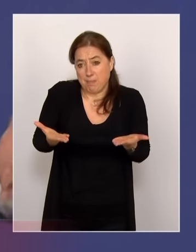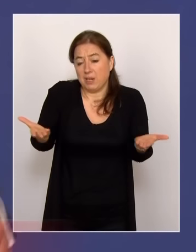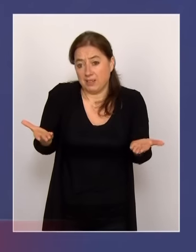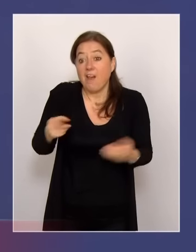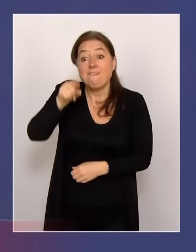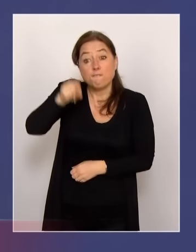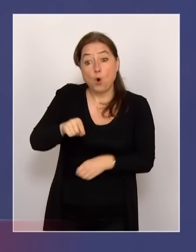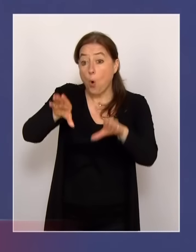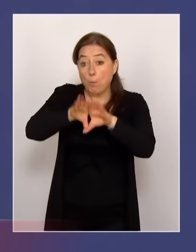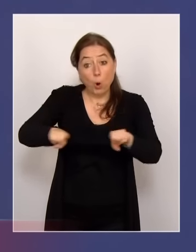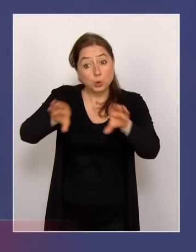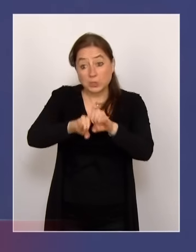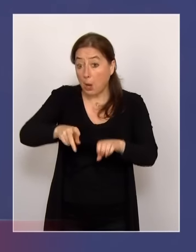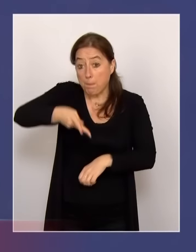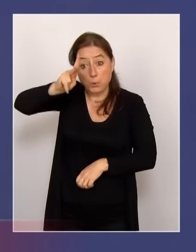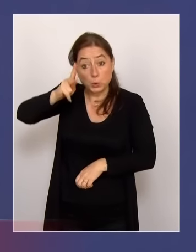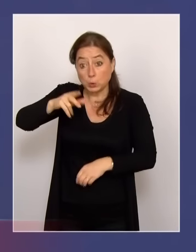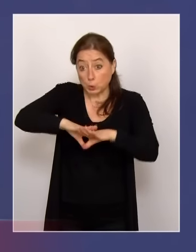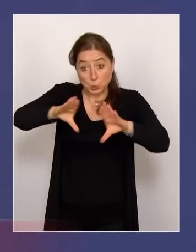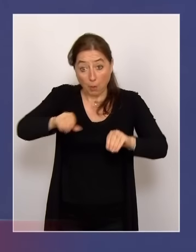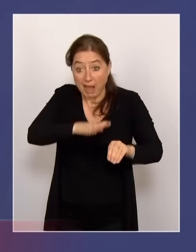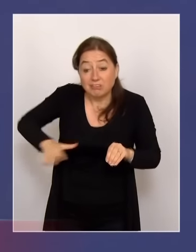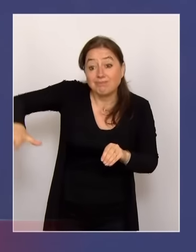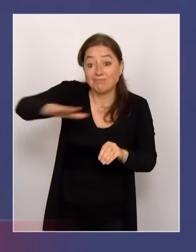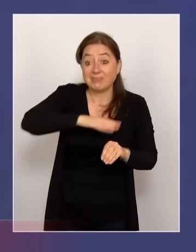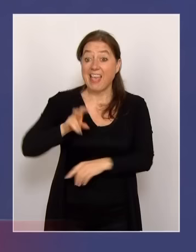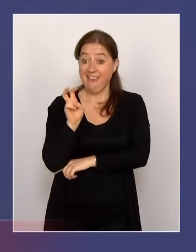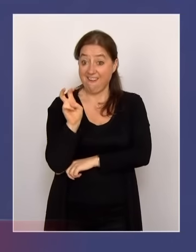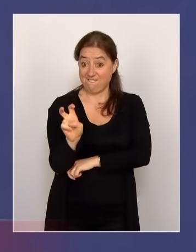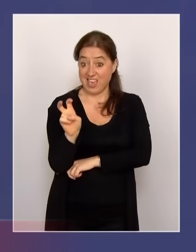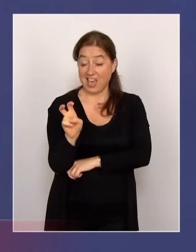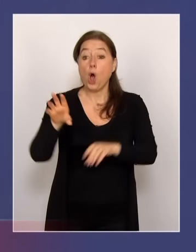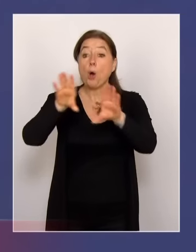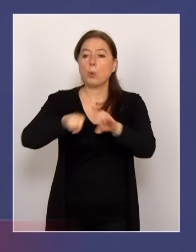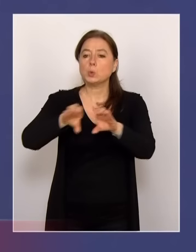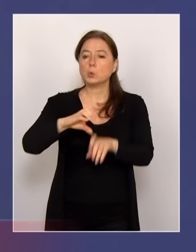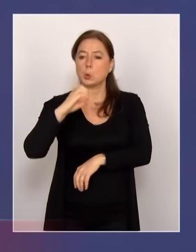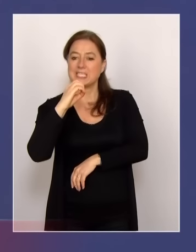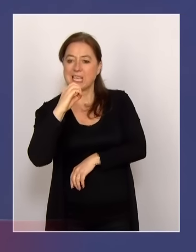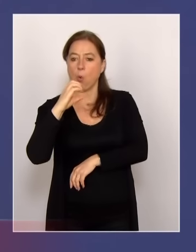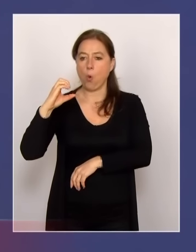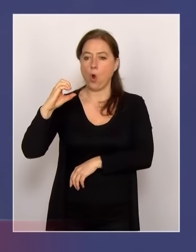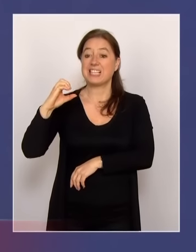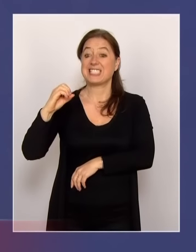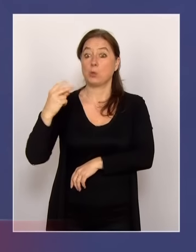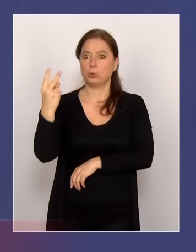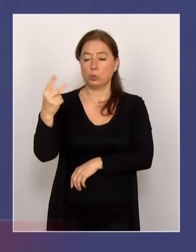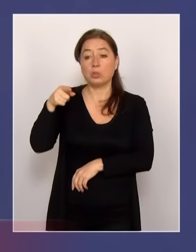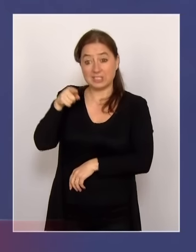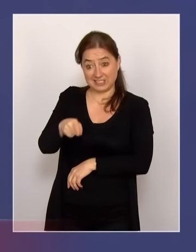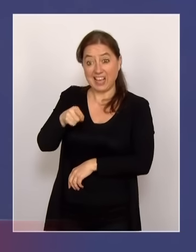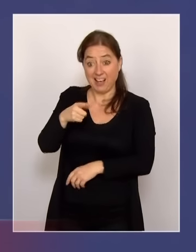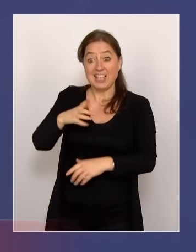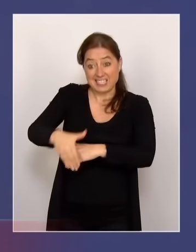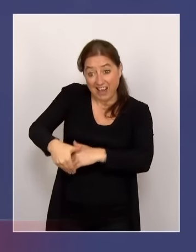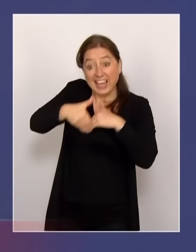'abord, il faut produire plus et vers. Et la production décarbonée, c'est une opportunité de réindustrialisation et de maintien de